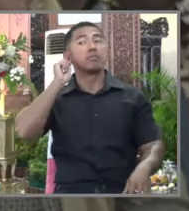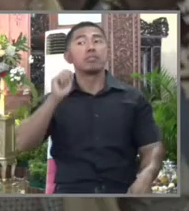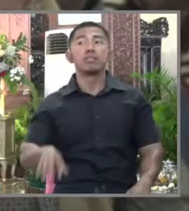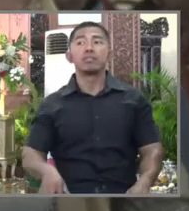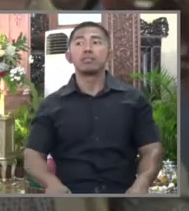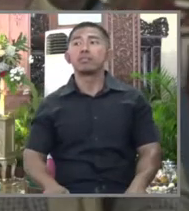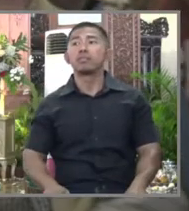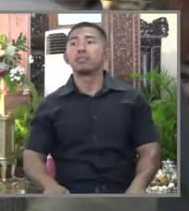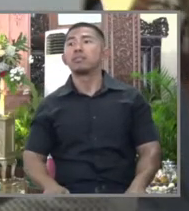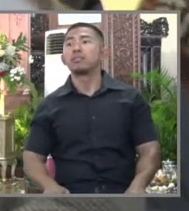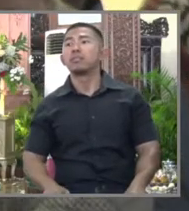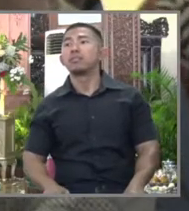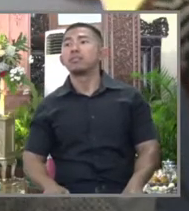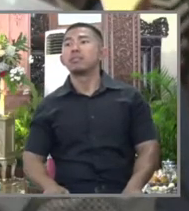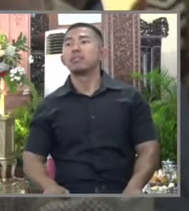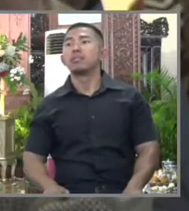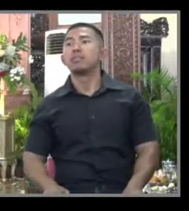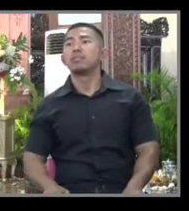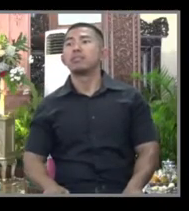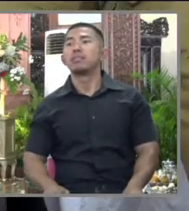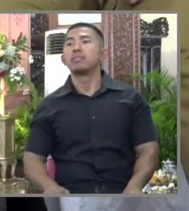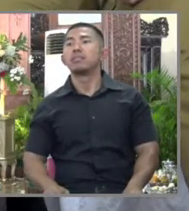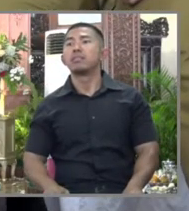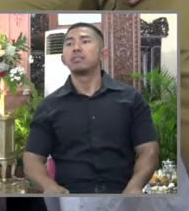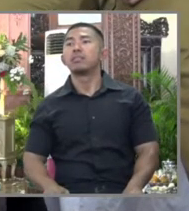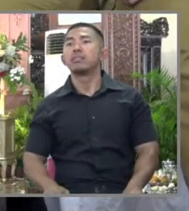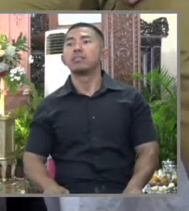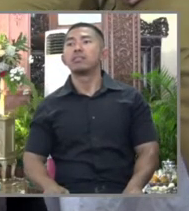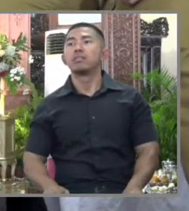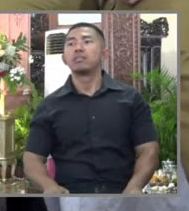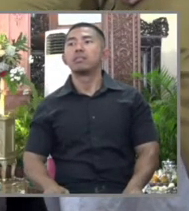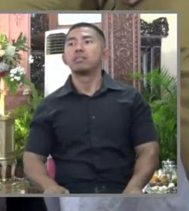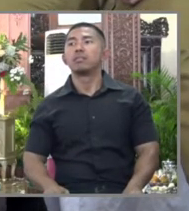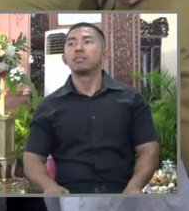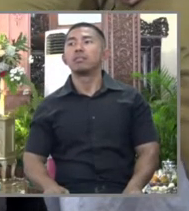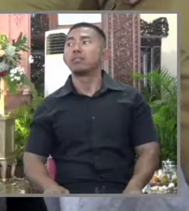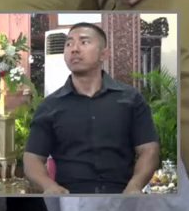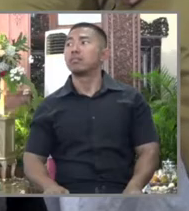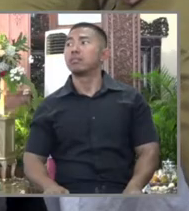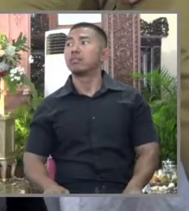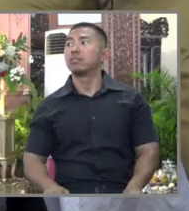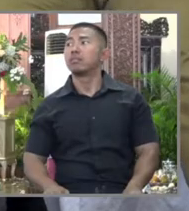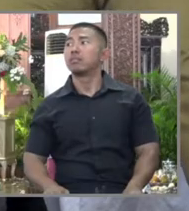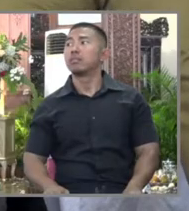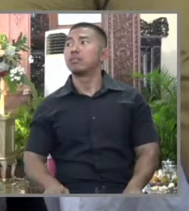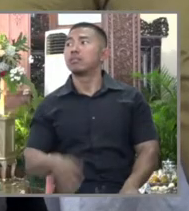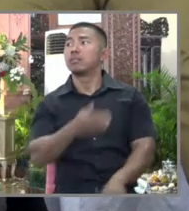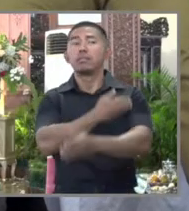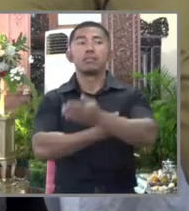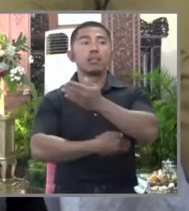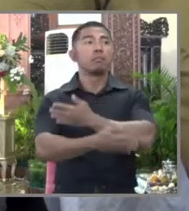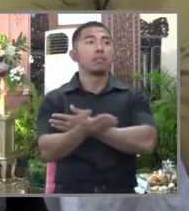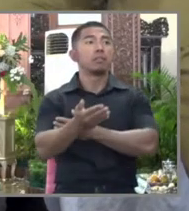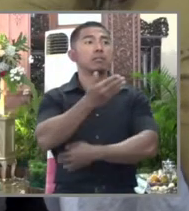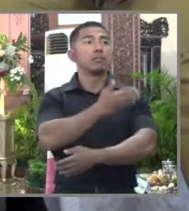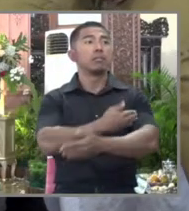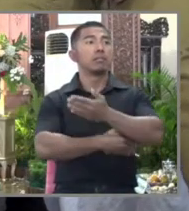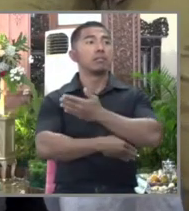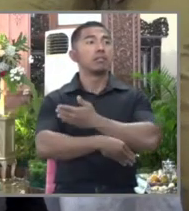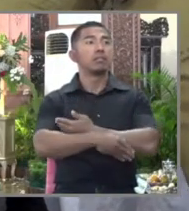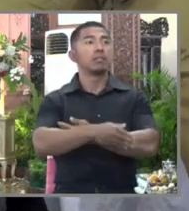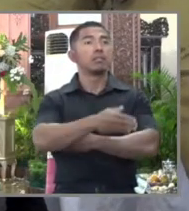silakan. Ya, dari perempuan terlebih dahulu, lalu kemudian yang disabel yang mana ini? Sweet